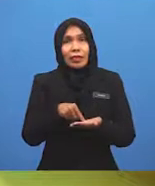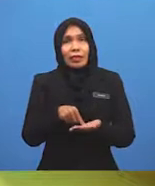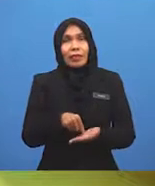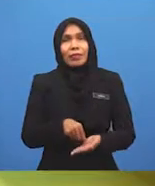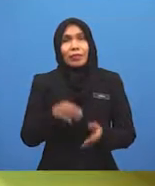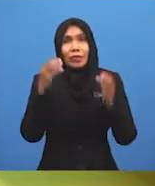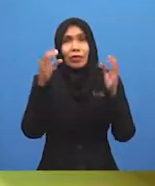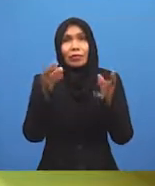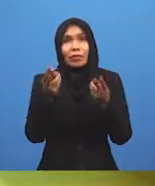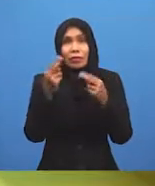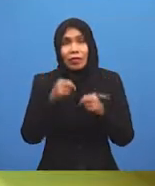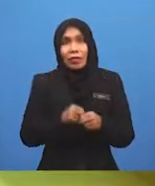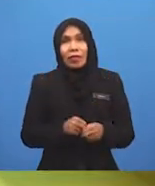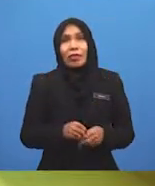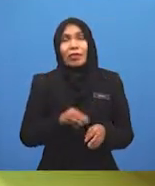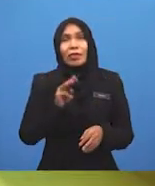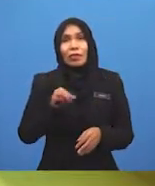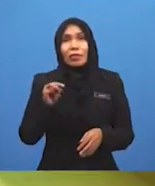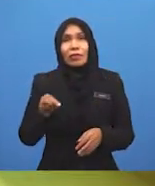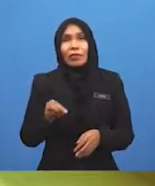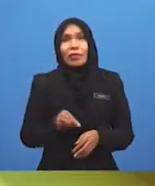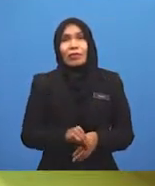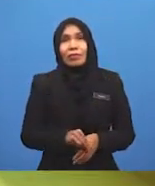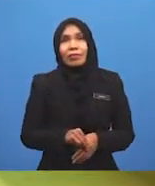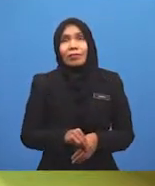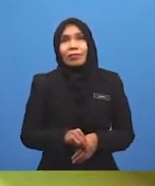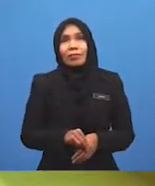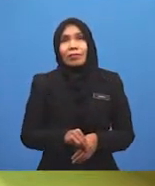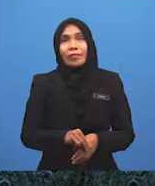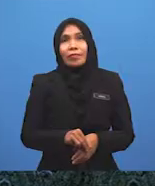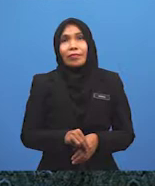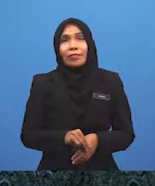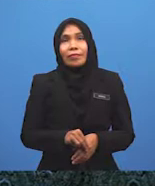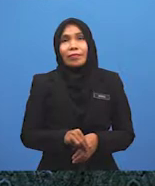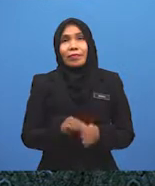cikgu hendak murid-murid hayati perbualan ini.